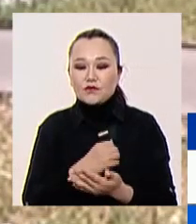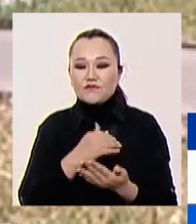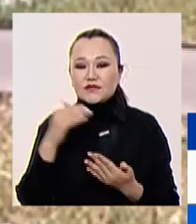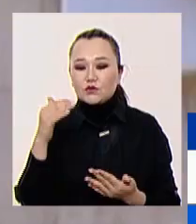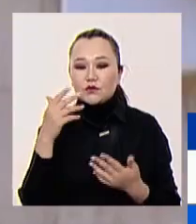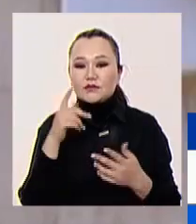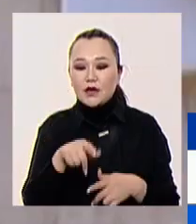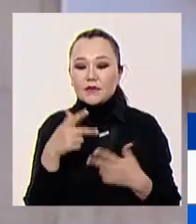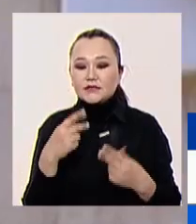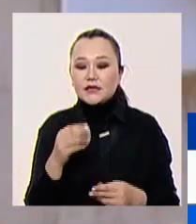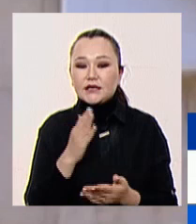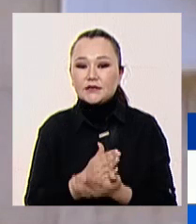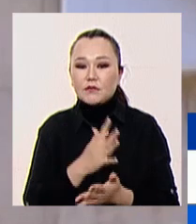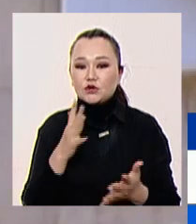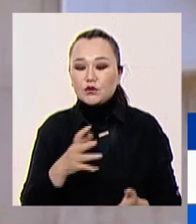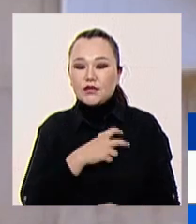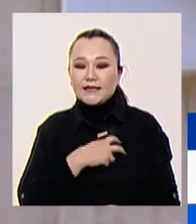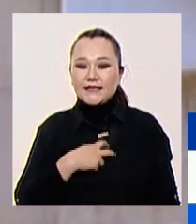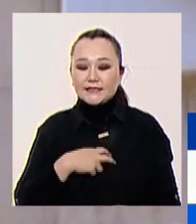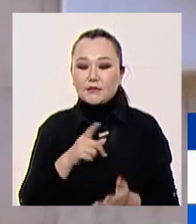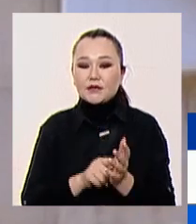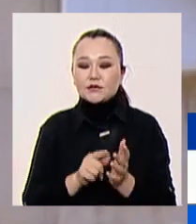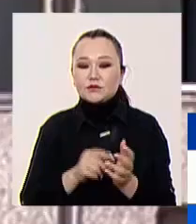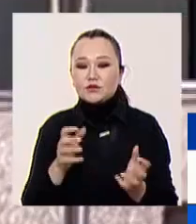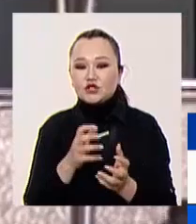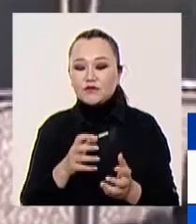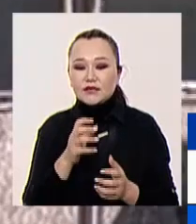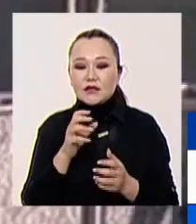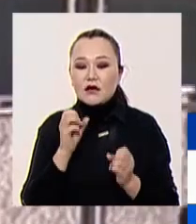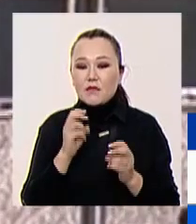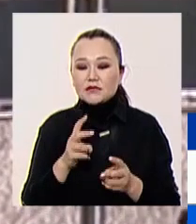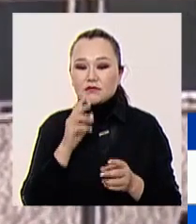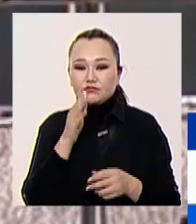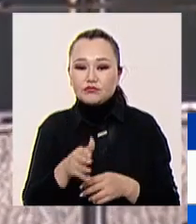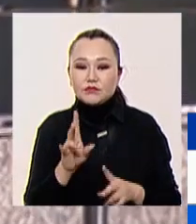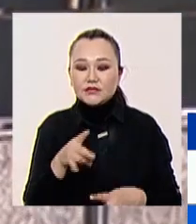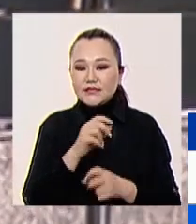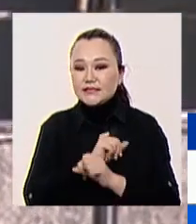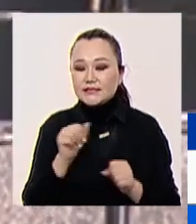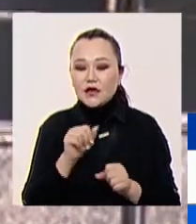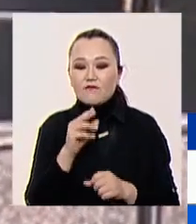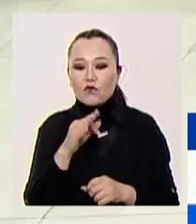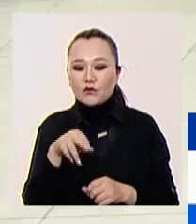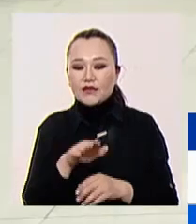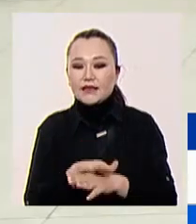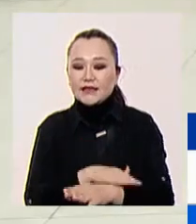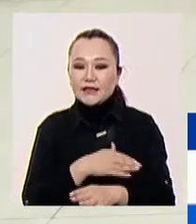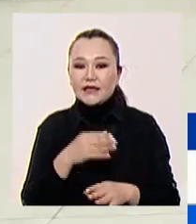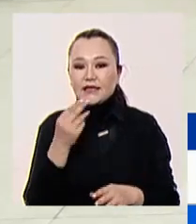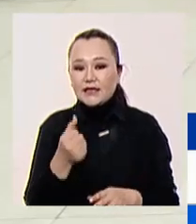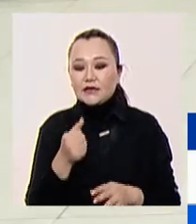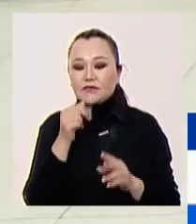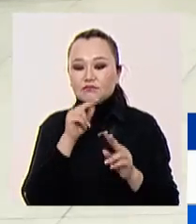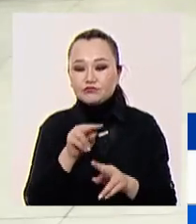где есть большой риск, а пенсионными сбережениями рисковать нельзя, и в фонде выбирают длинные деньги. Поэтому циклы